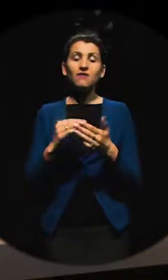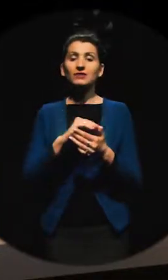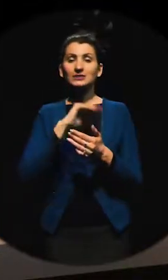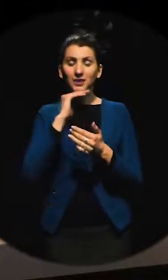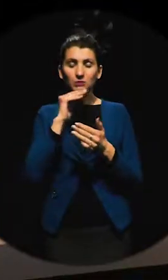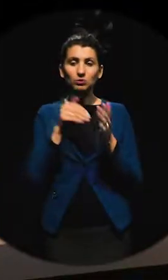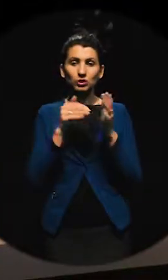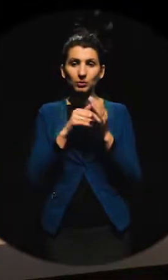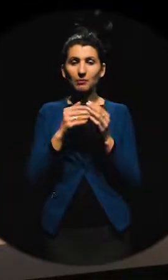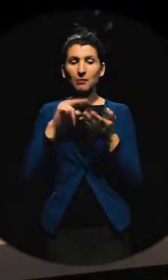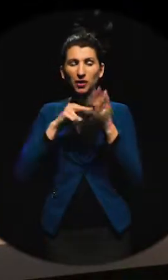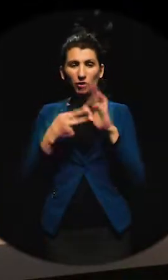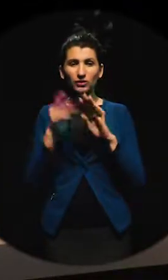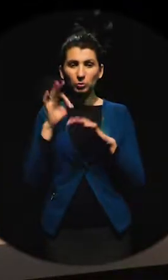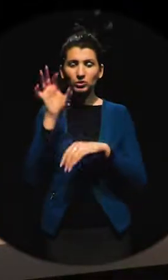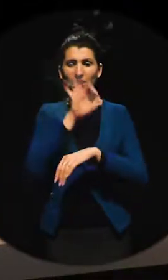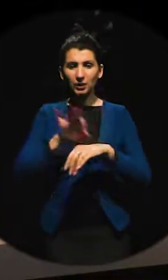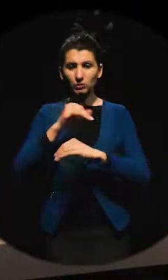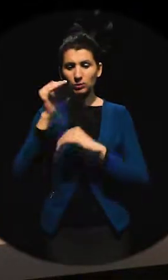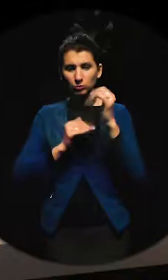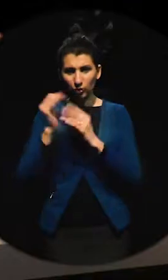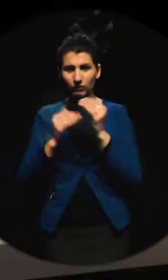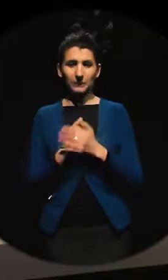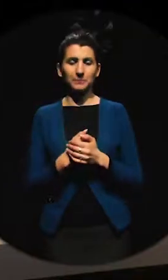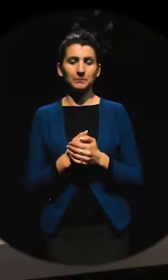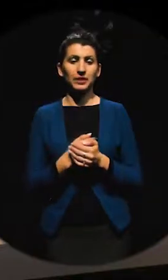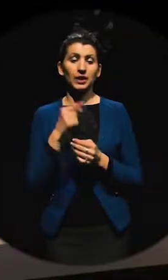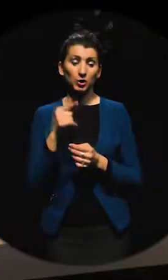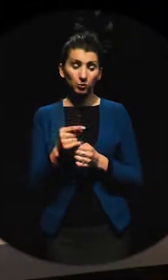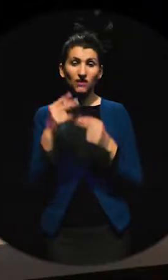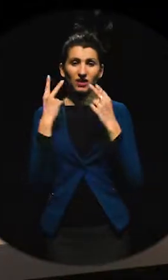architektonicznym odpowiednich warunków. Ale tutaj znowu, no właśnie fotografia